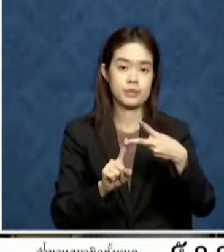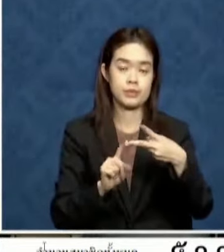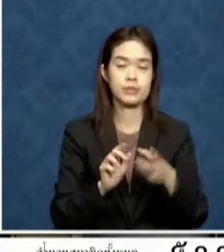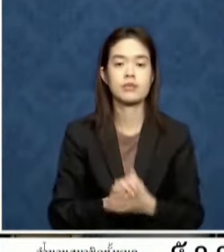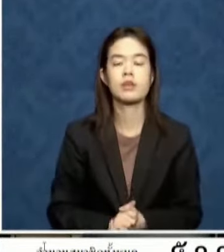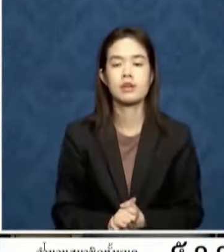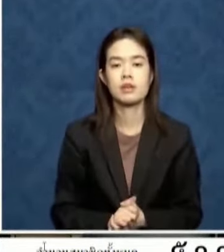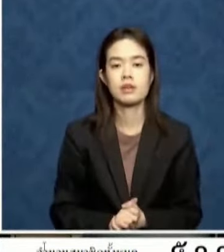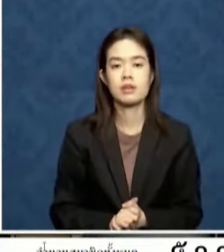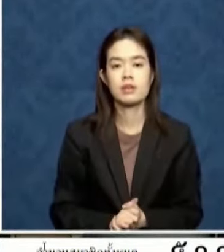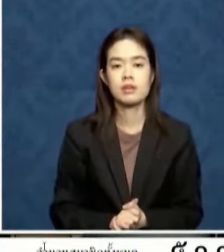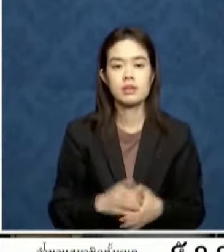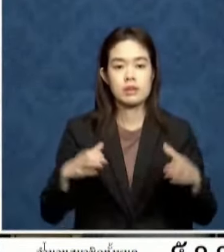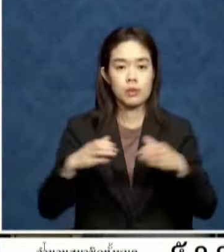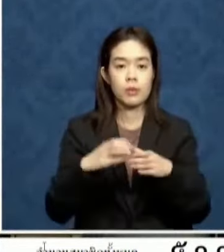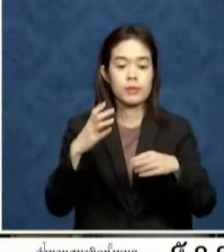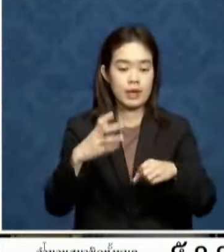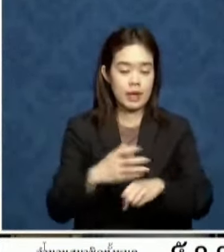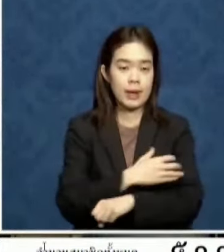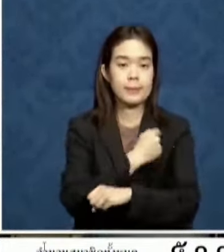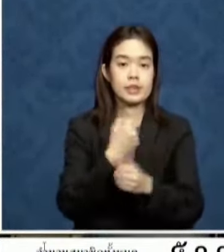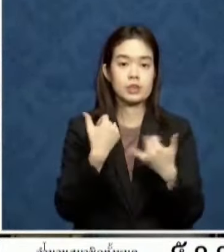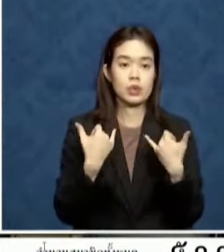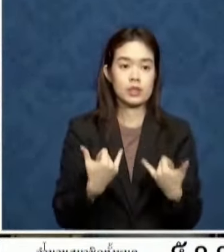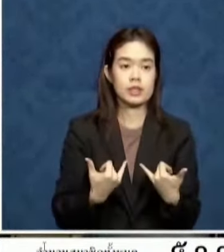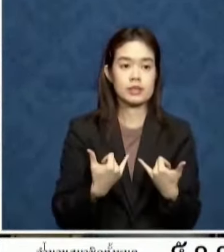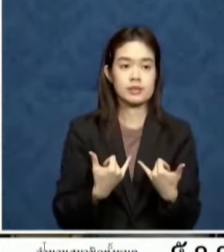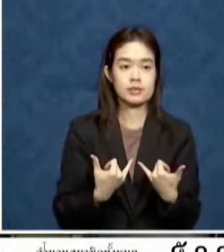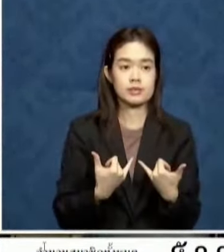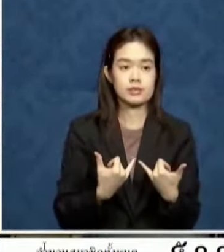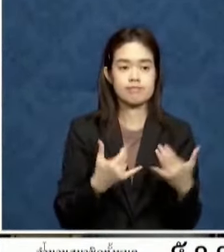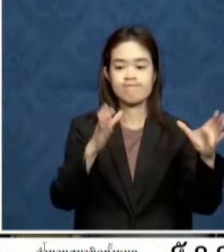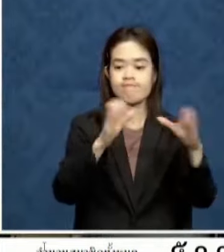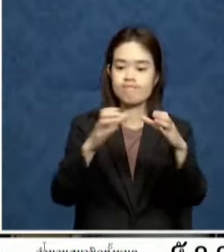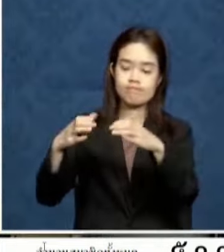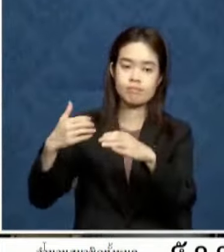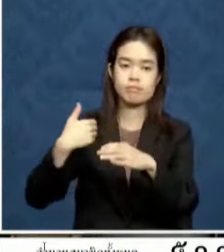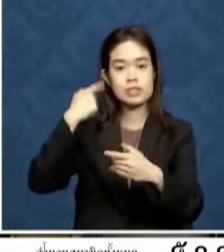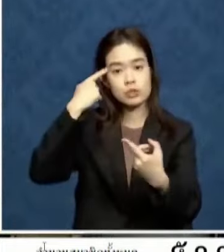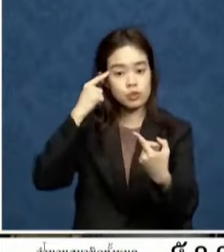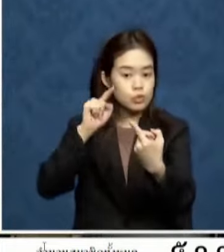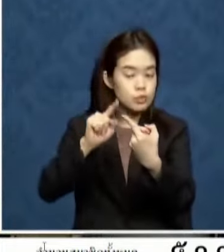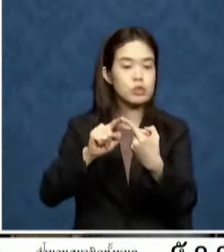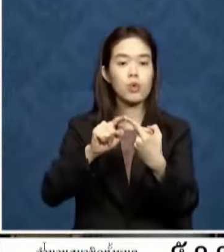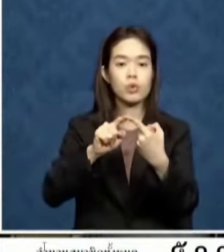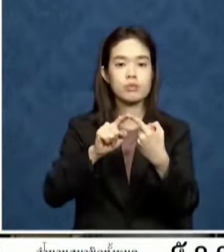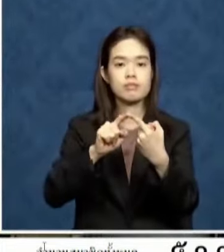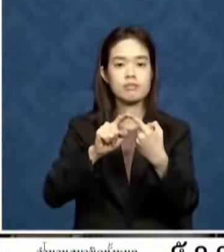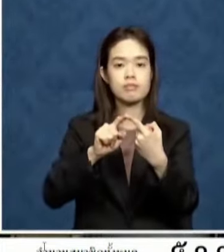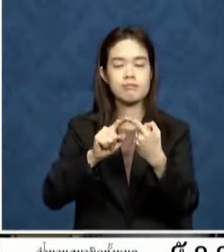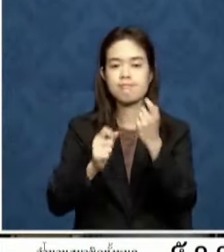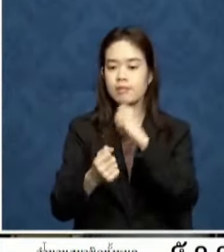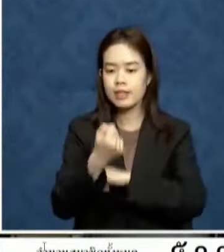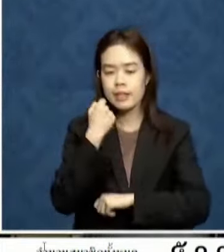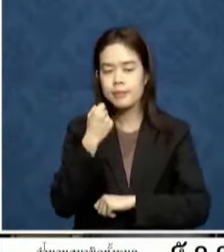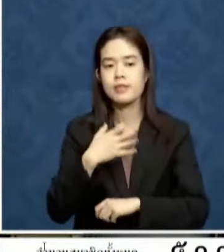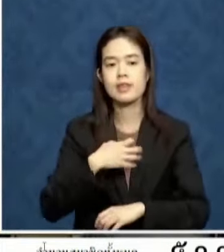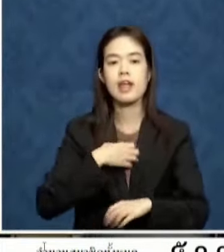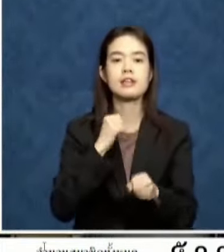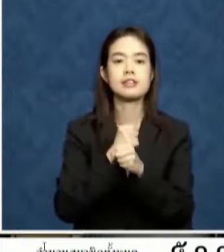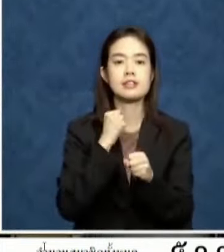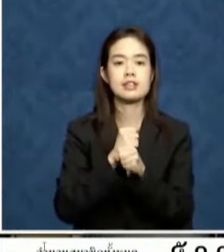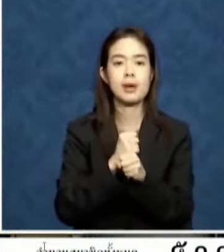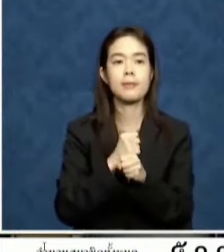ในเมื่อพวกเราแต่ละฝ่ายโดยเฉพาะในสภาแห่งนี้ก็ล้วนมีจุดยืนที่ชัดเจนมีธงที่ชัดเจนว่าเราอยากเห็นการจัดทำรัฐธรรมนูญฉบับใ